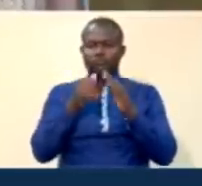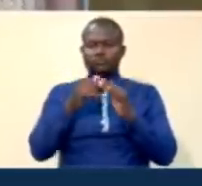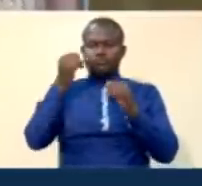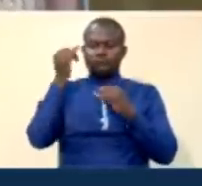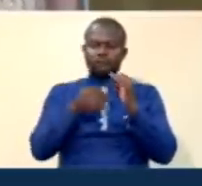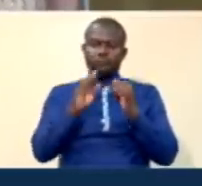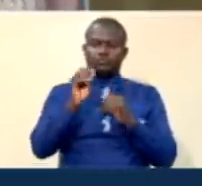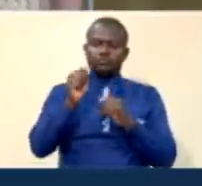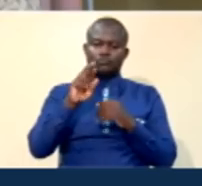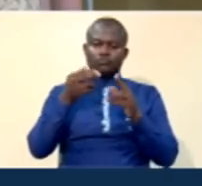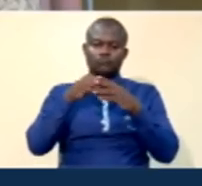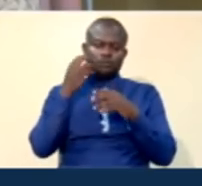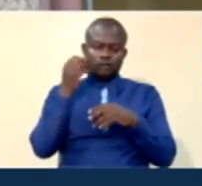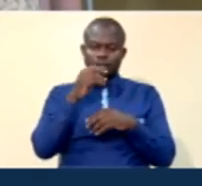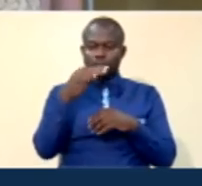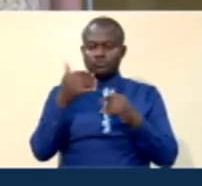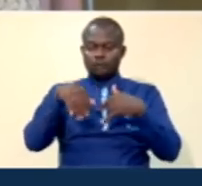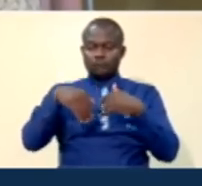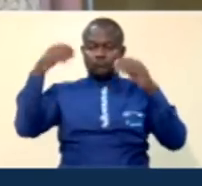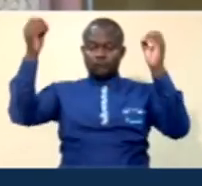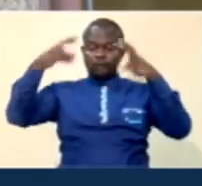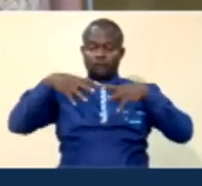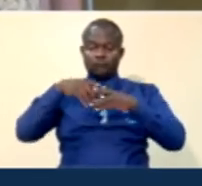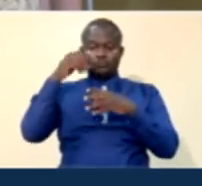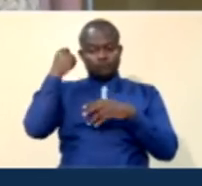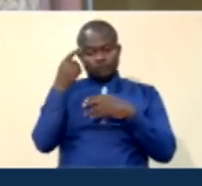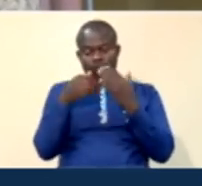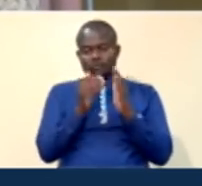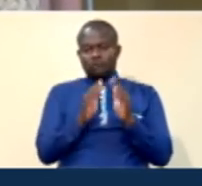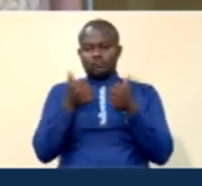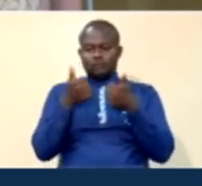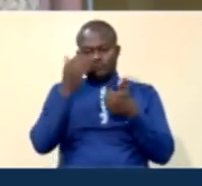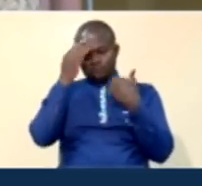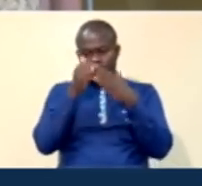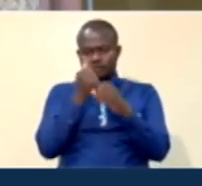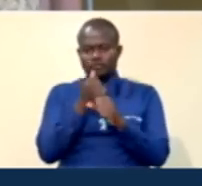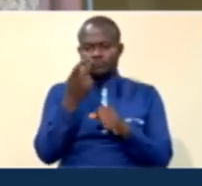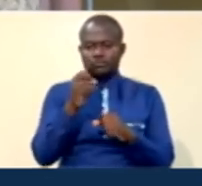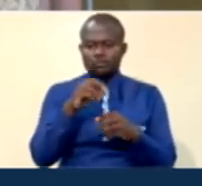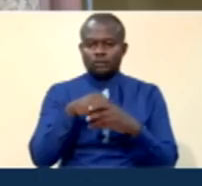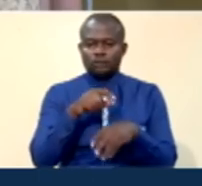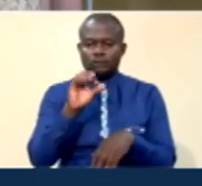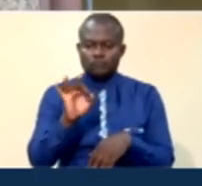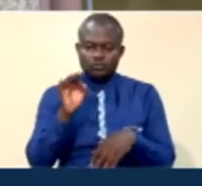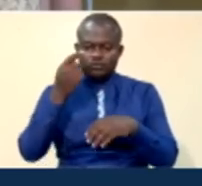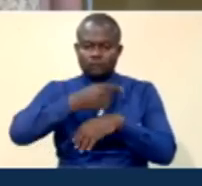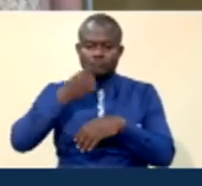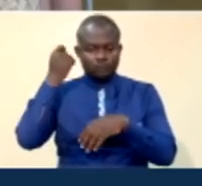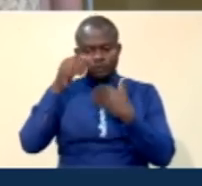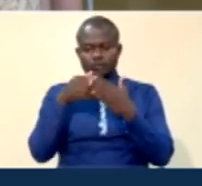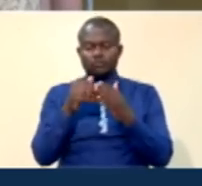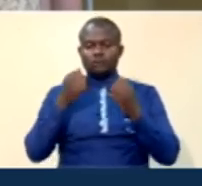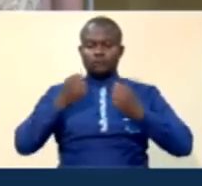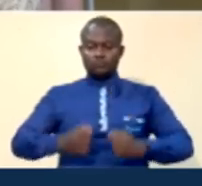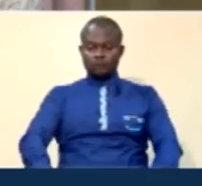bal izaba mu kwezi kwa gatanu hano i Kigali. Imyiteguro yabaye myiza kuko twakoraga kabiri cyangwa se gatatu ku munsi. Imyitozo imwe muri